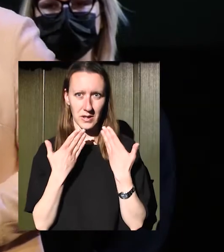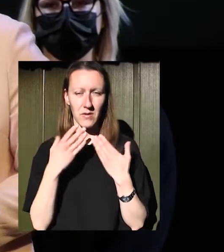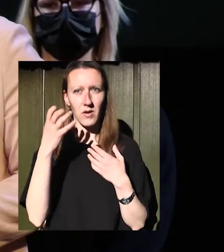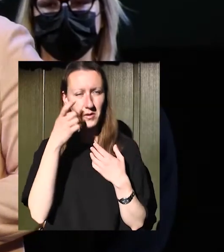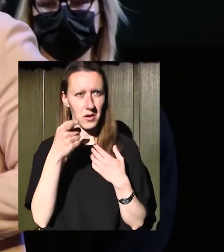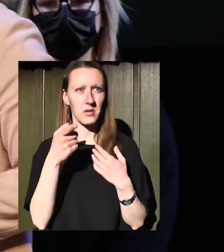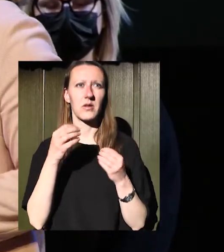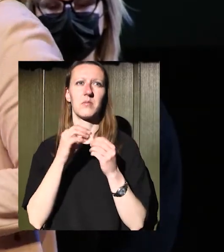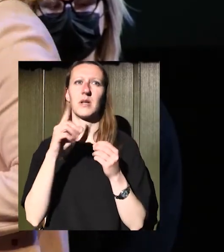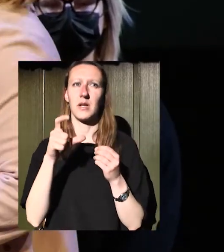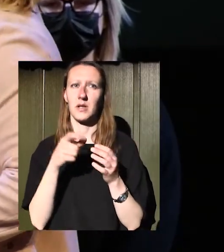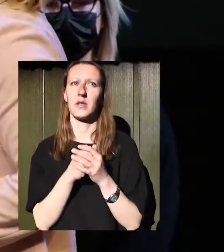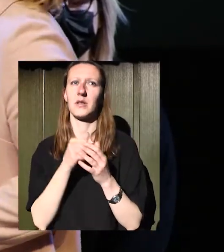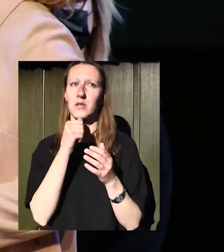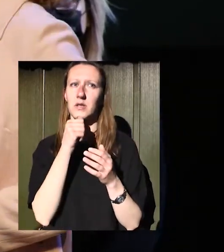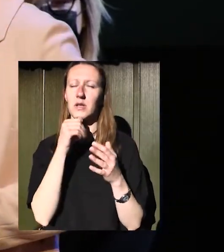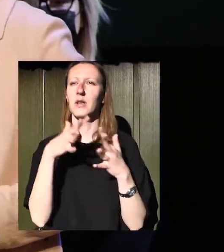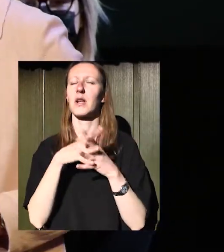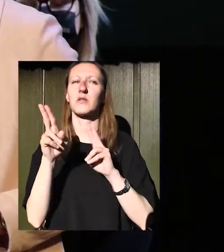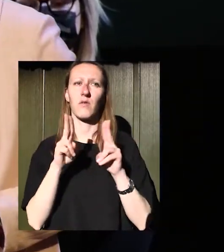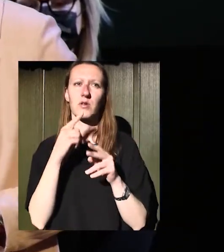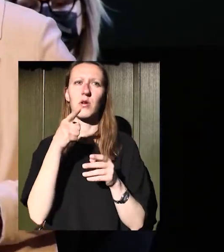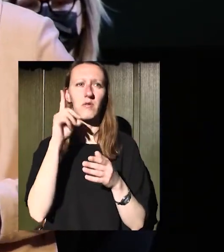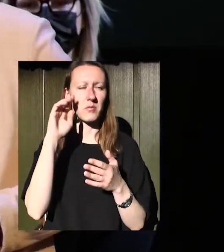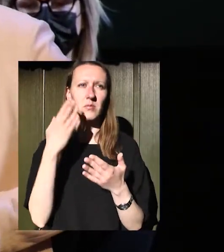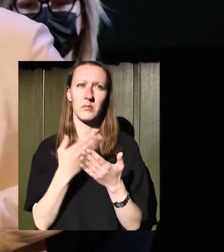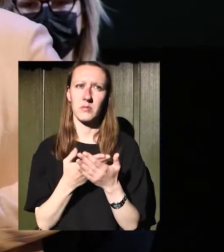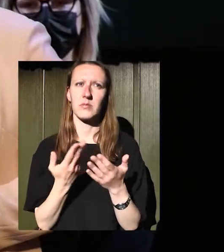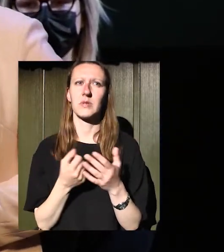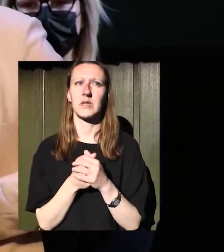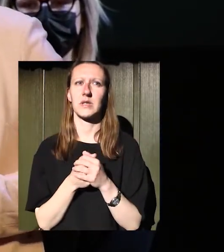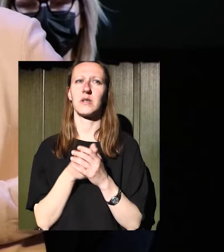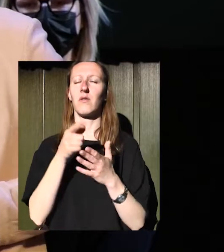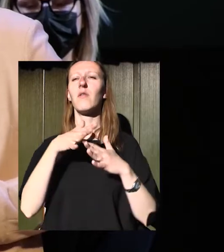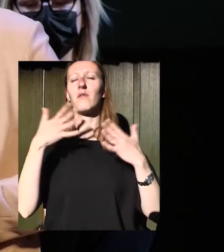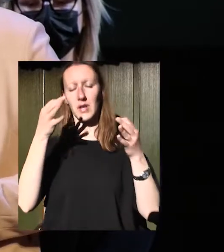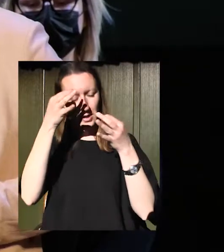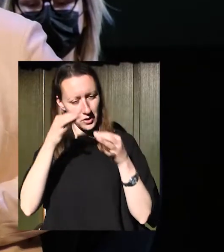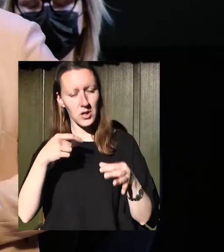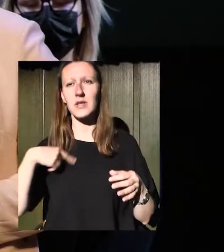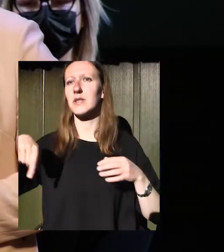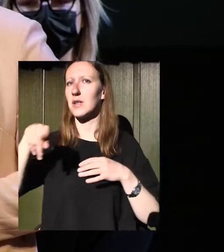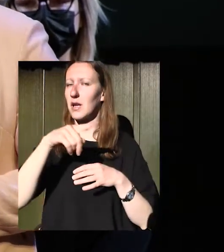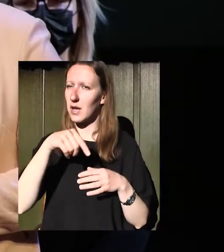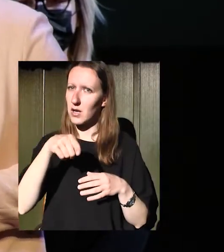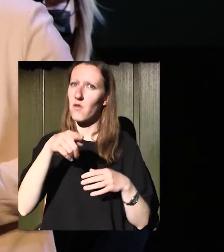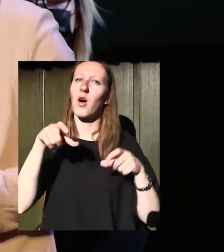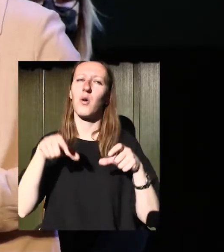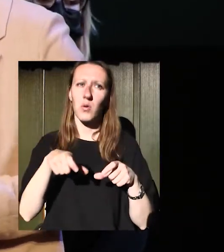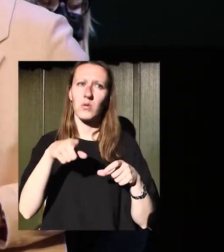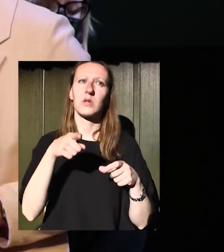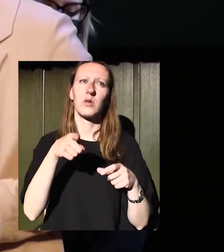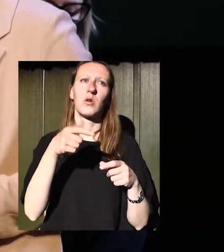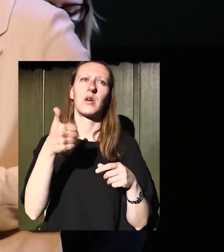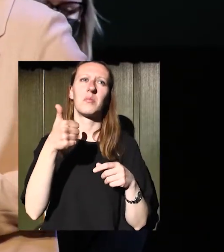Zahvaljujem gradonačelniku Borisu Miletiću i gradskom vijeću na ovom priznanju. Ovo je velika čast za nas, ovo je